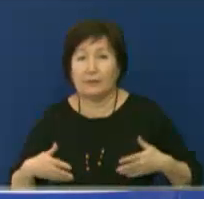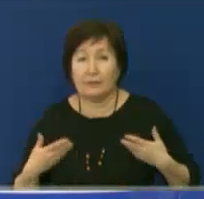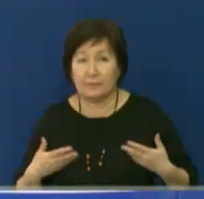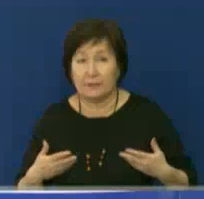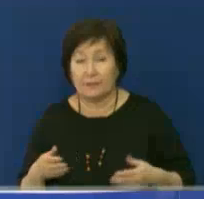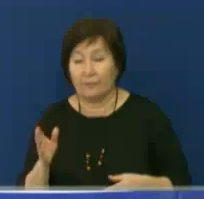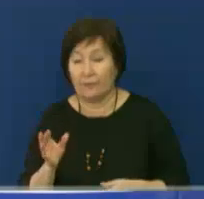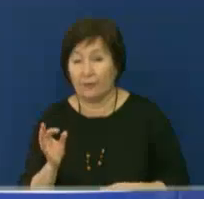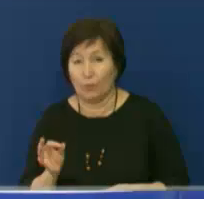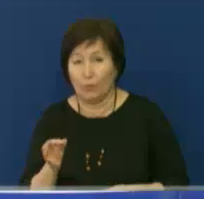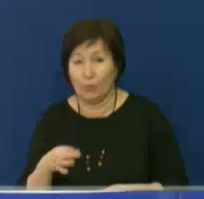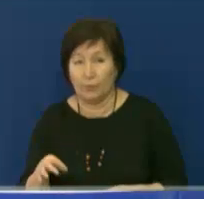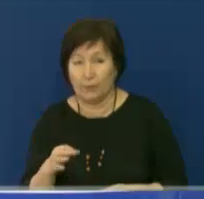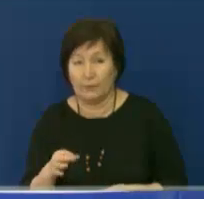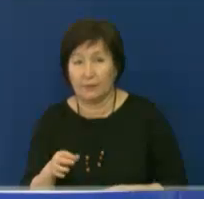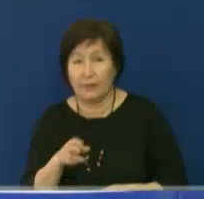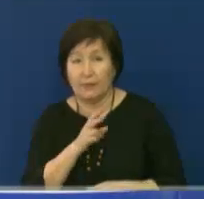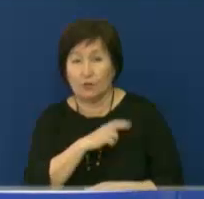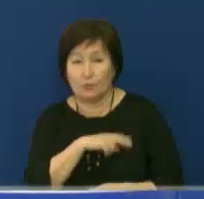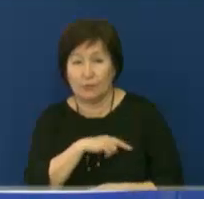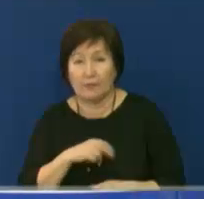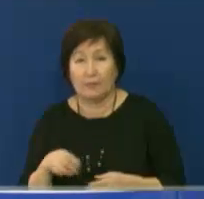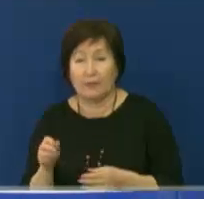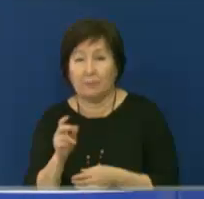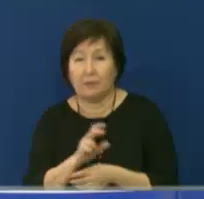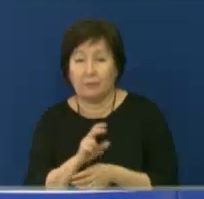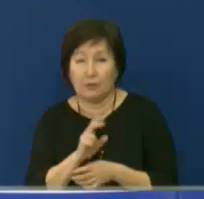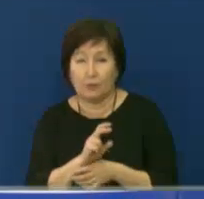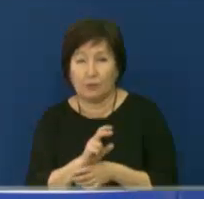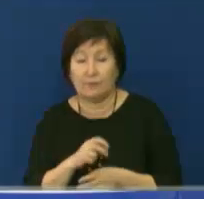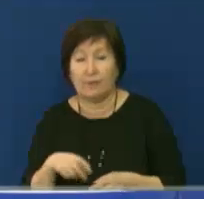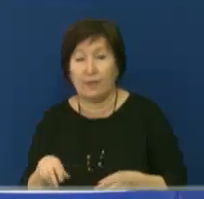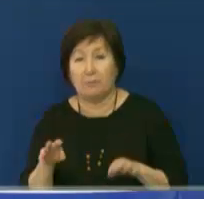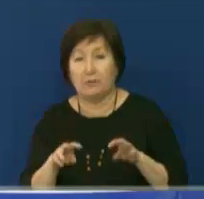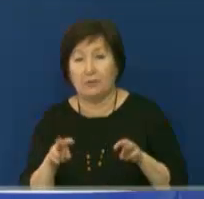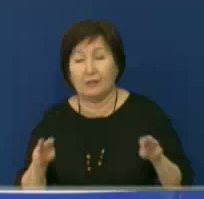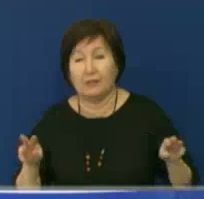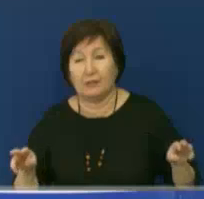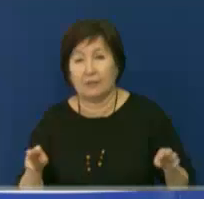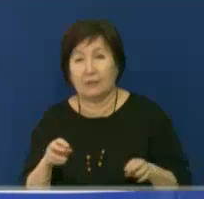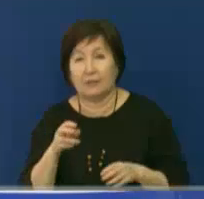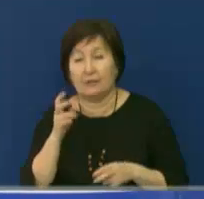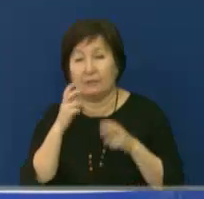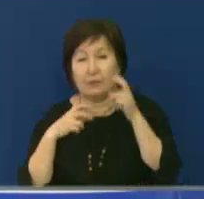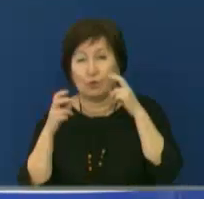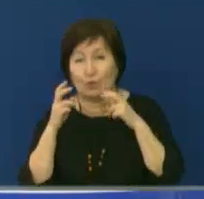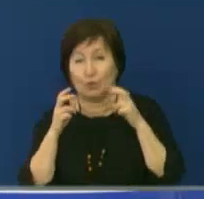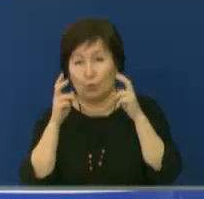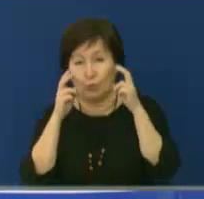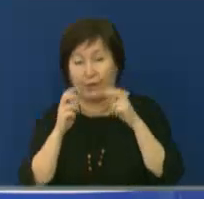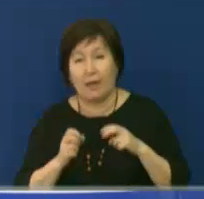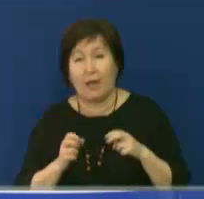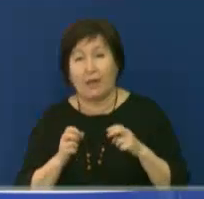Шығыс Қазақстан облысында жұмыс сапарымен Қазақстан Республикасының индустрия және инфрақұрылымдық даму министрі Бейбіт Атамқұлов